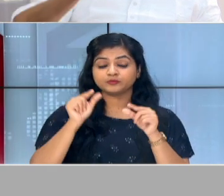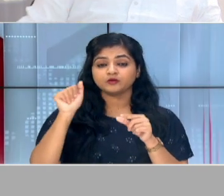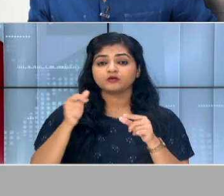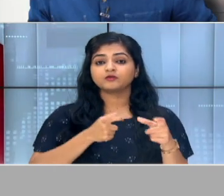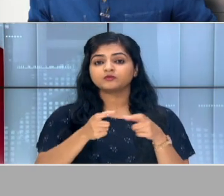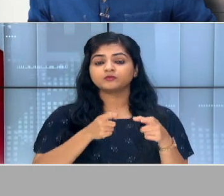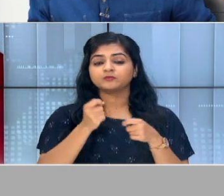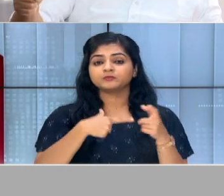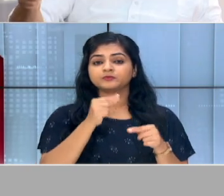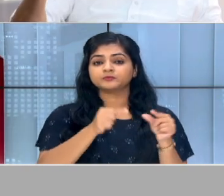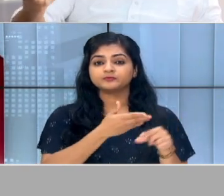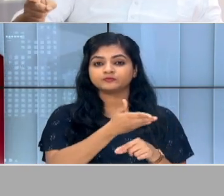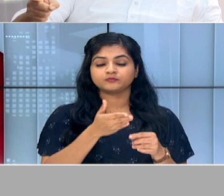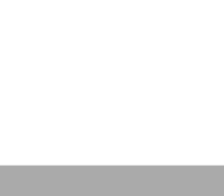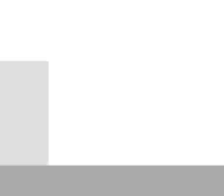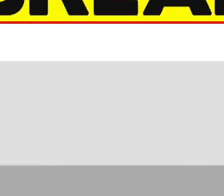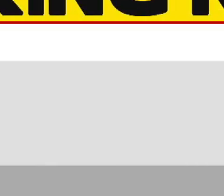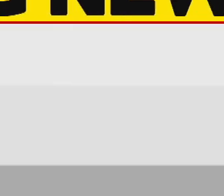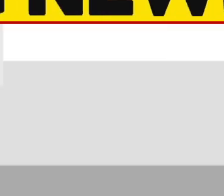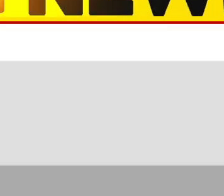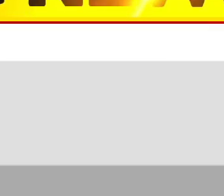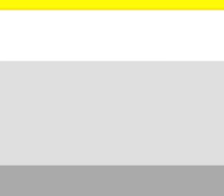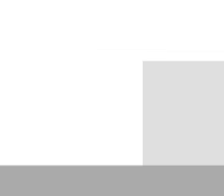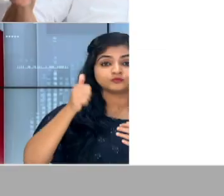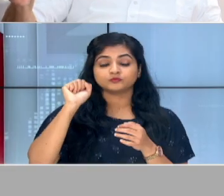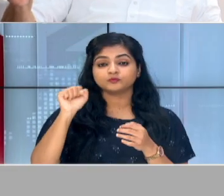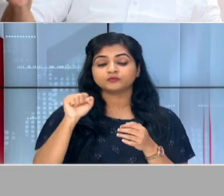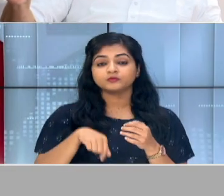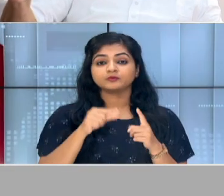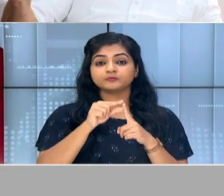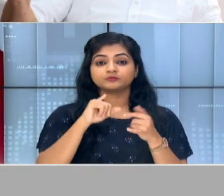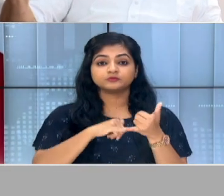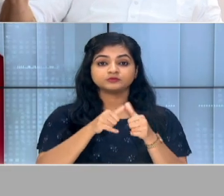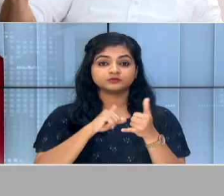പാവയാണ്. ഇത് മുഖ്യമന്ത്രിയുടെ പ്രൈവറ്റ് സെക്രട്ടറി പി ശശി ഇതിൻ്റെ പിറകിലുള്ള